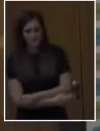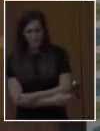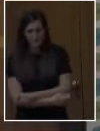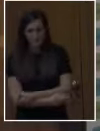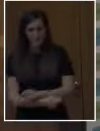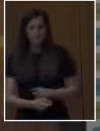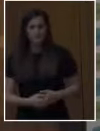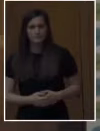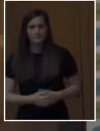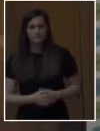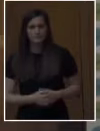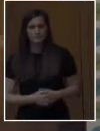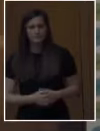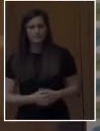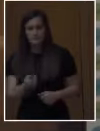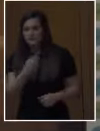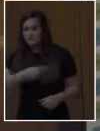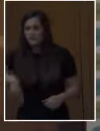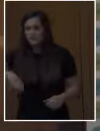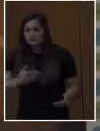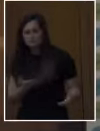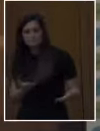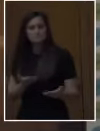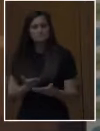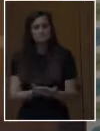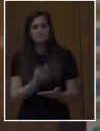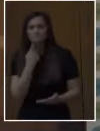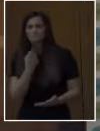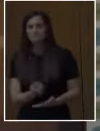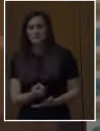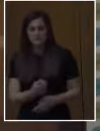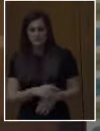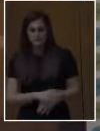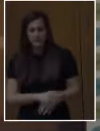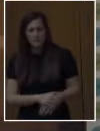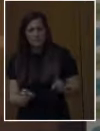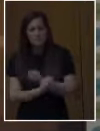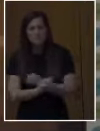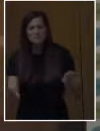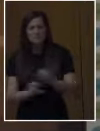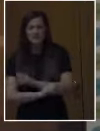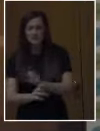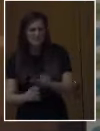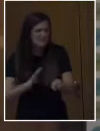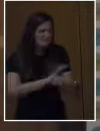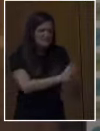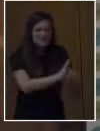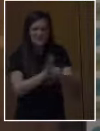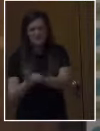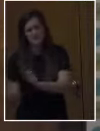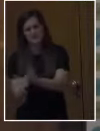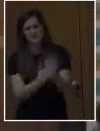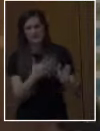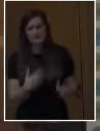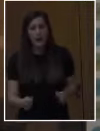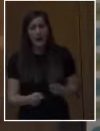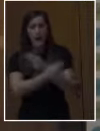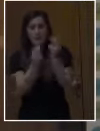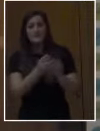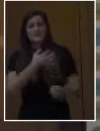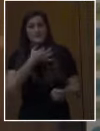το οποίο εμείς θέτουμε είναι ότι υπάρχει άπειρη πληροφορία, Οπότε πρέπει να πάμε σε ανάπτυξη